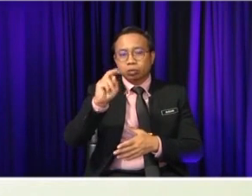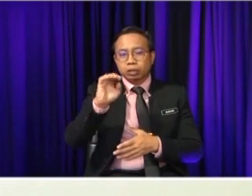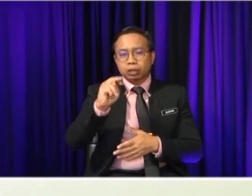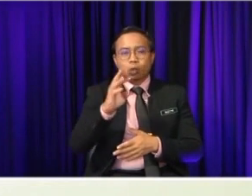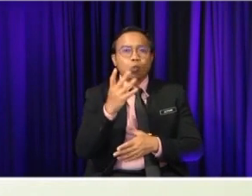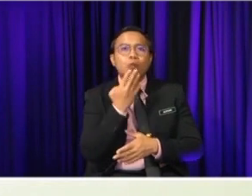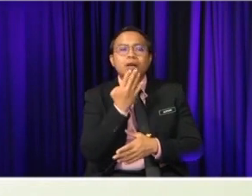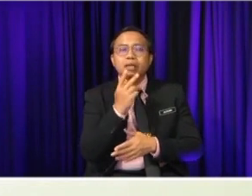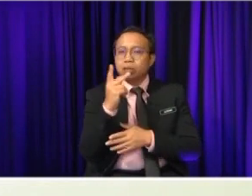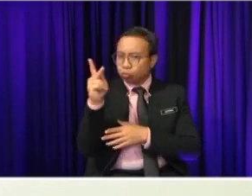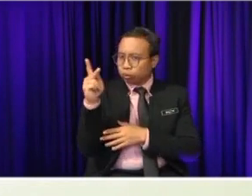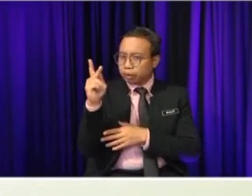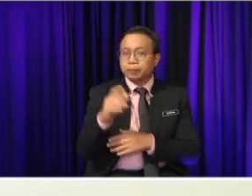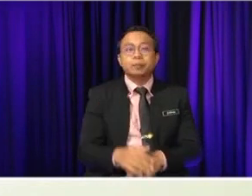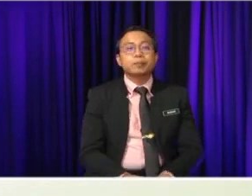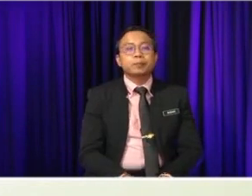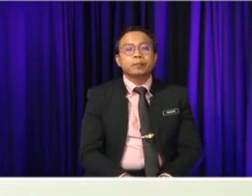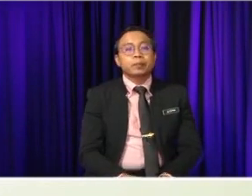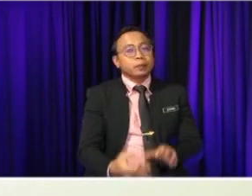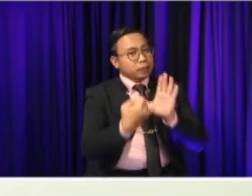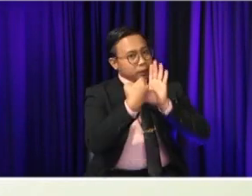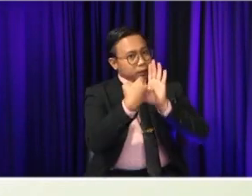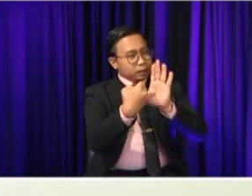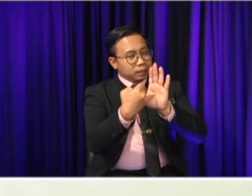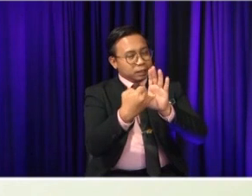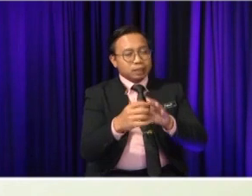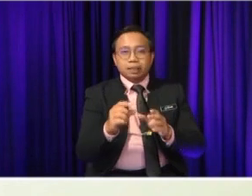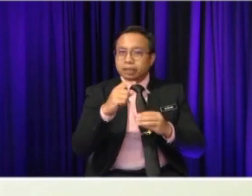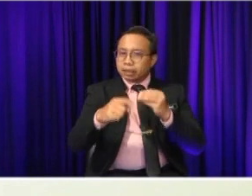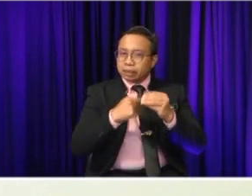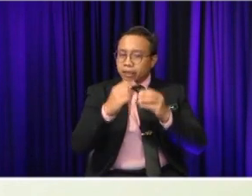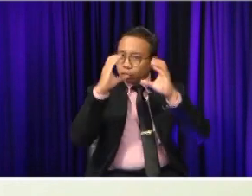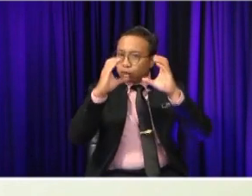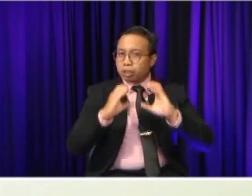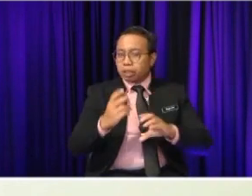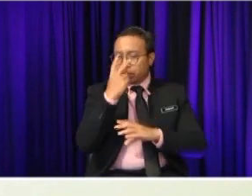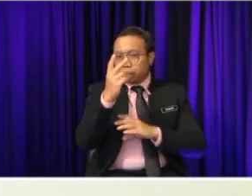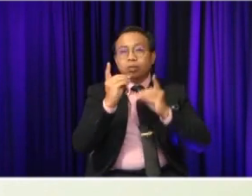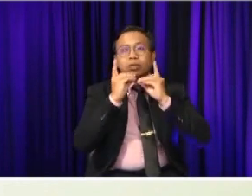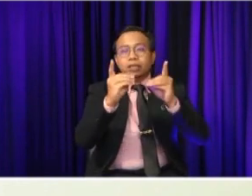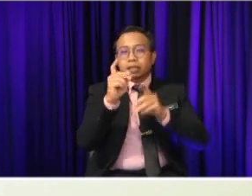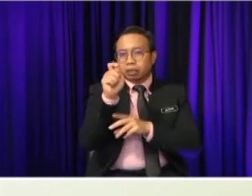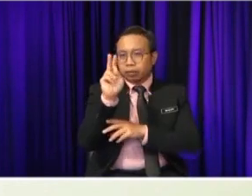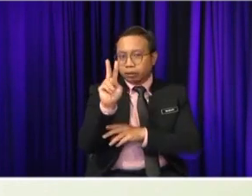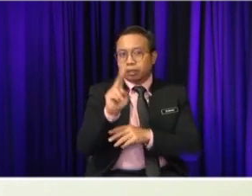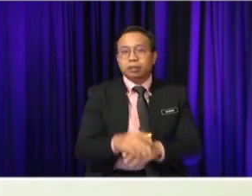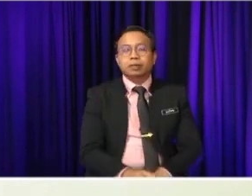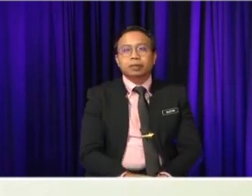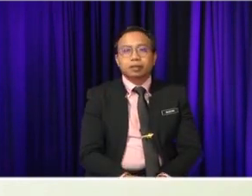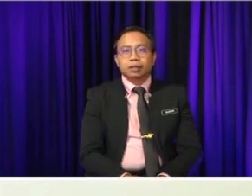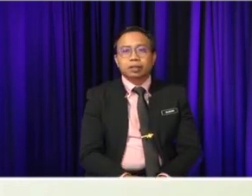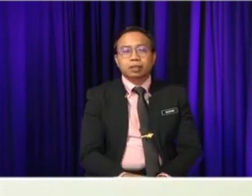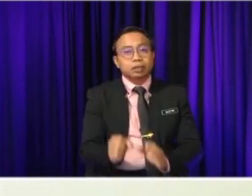itu iklan tentang cara untuk menonton Didik TV Oke selanjutnya